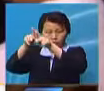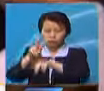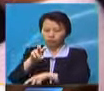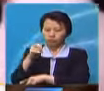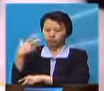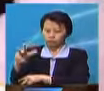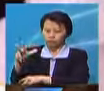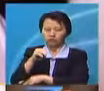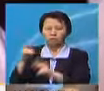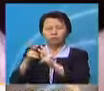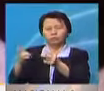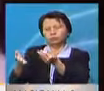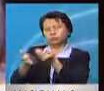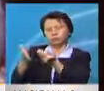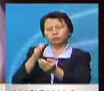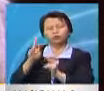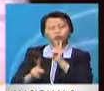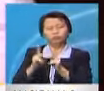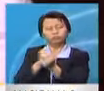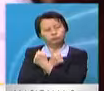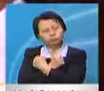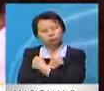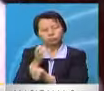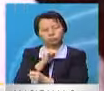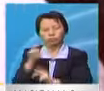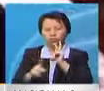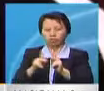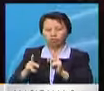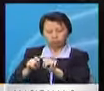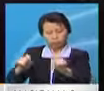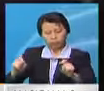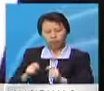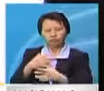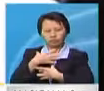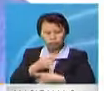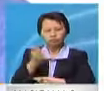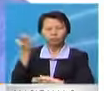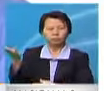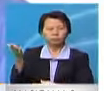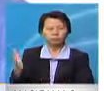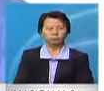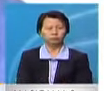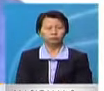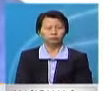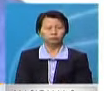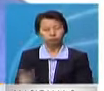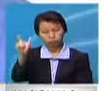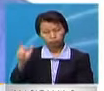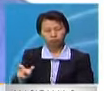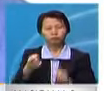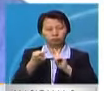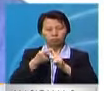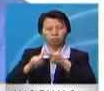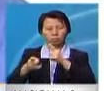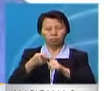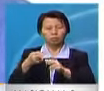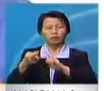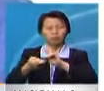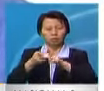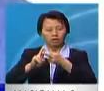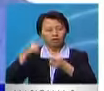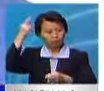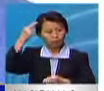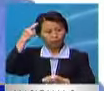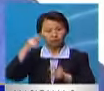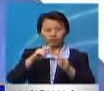2013 dan begitu disenangi pengundi dan penduduk setempat. Sebagai seorang kawan dan juga rakan politik, tetapi